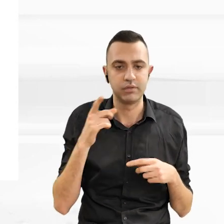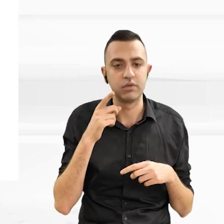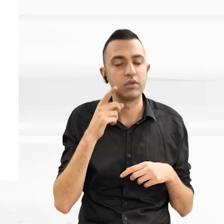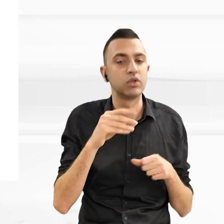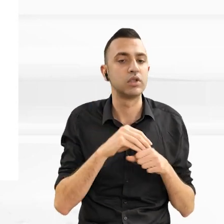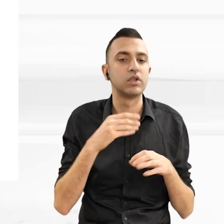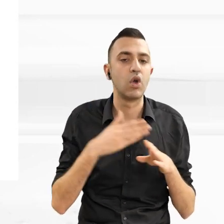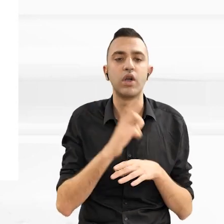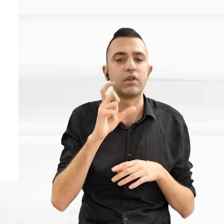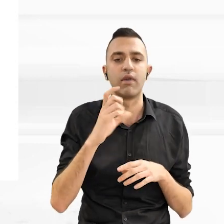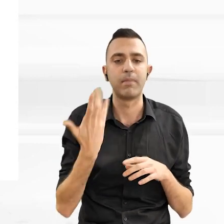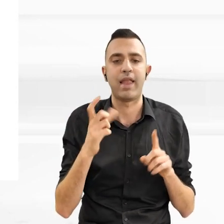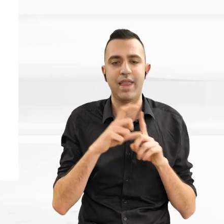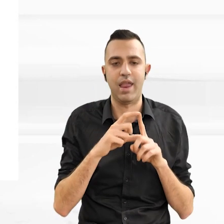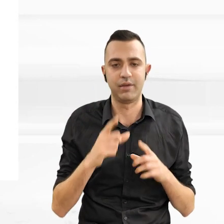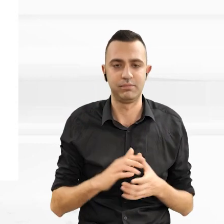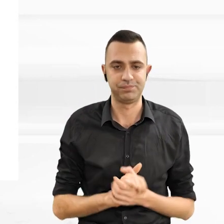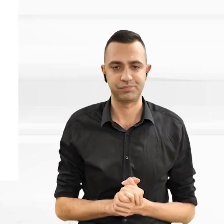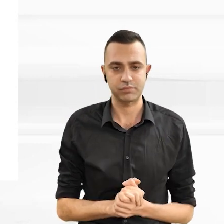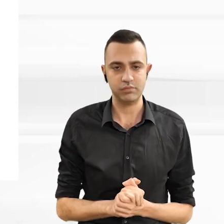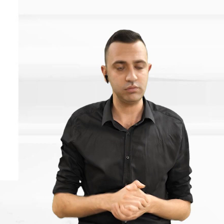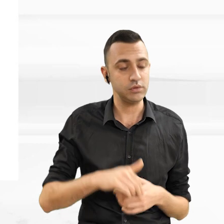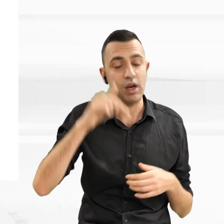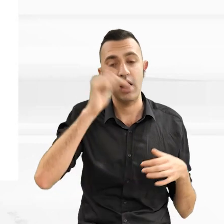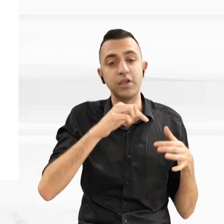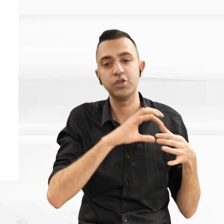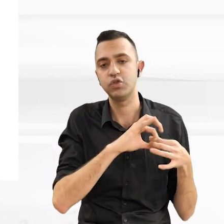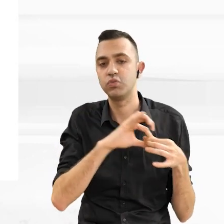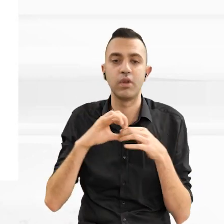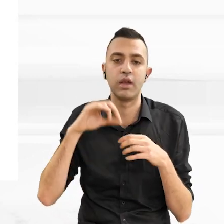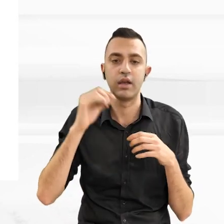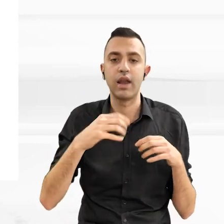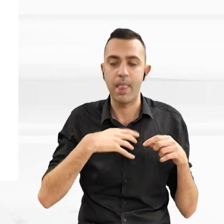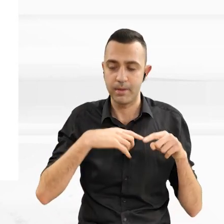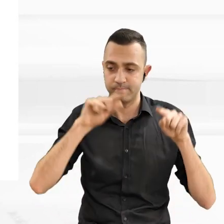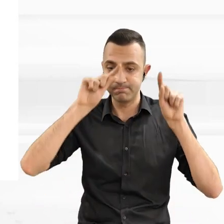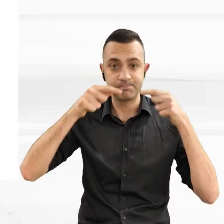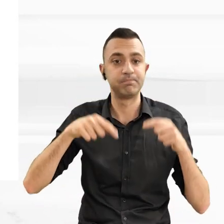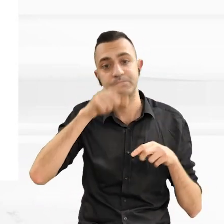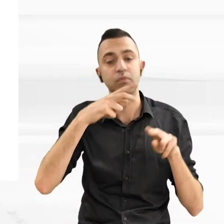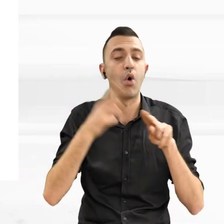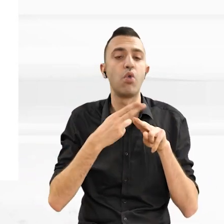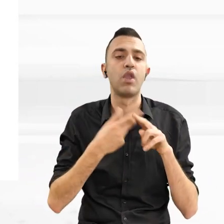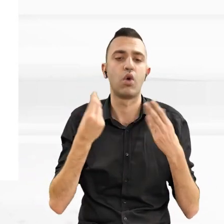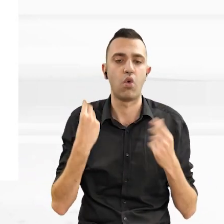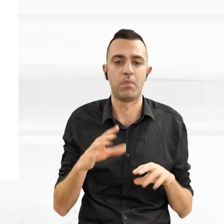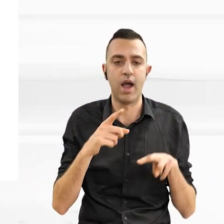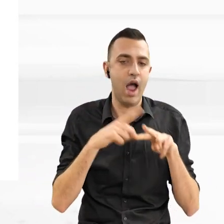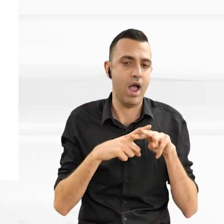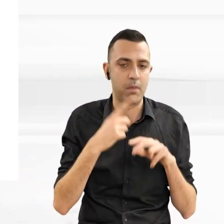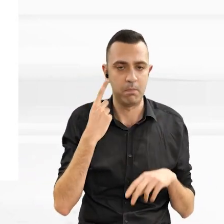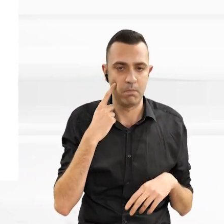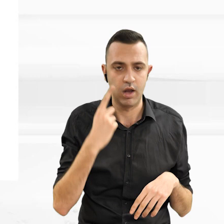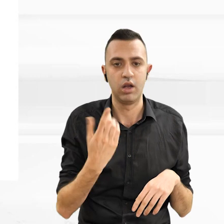cevabınız de aşağıdaki beyitlerin hangisi ayraç içinde verilen ifadeye örnekleme zaya